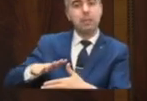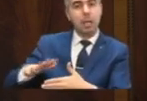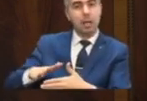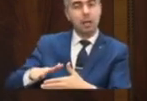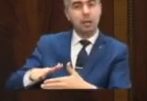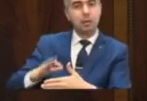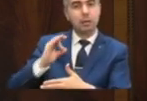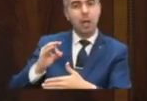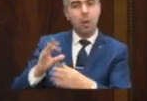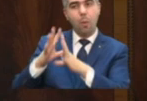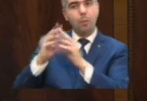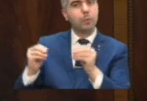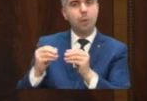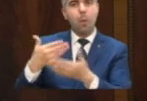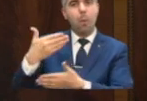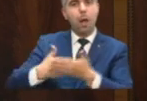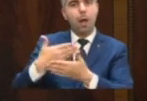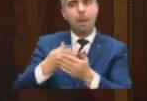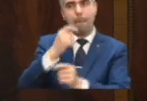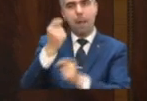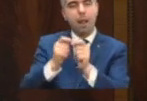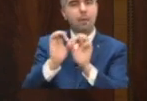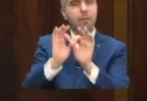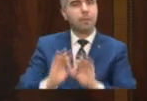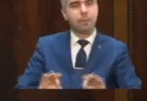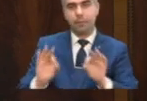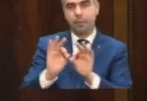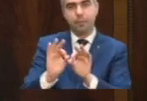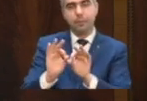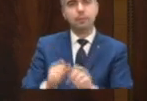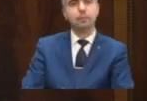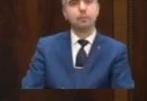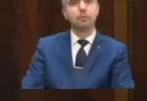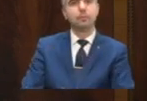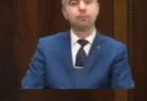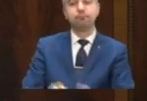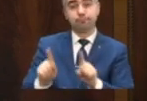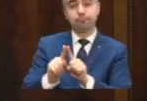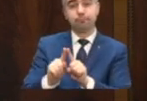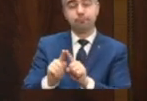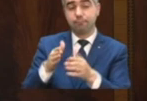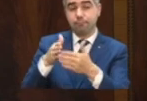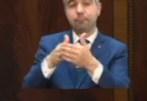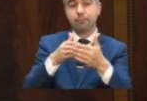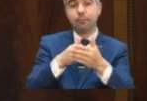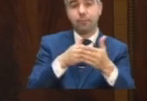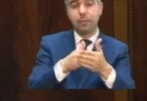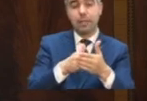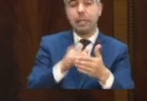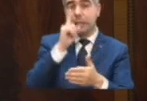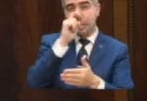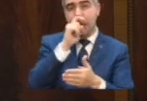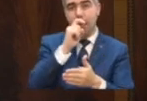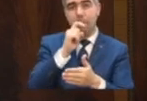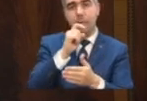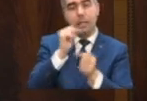التعمير أصبح يشكل في نظرنا كفاعلين ترابيين عائقا حقيقيا أمام تنمية